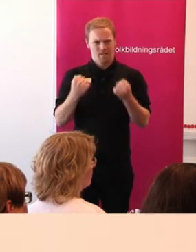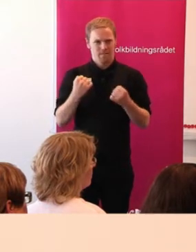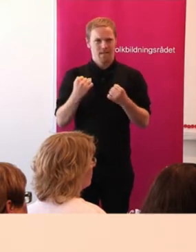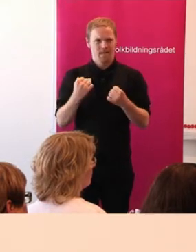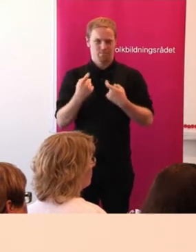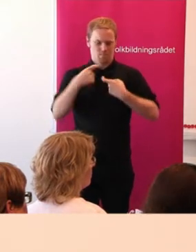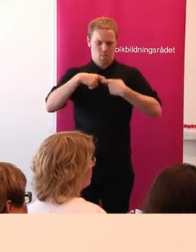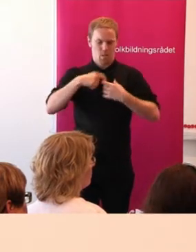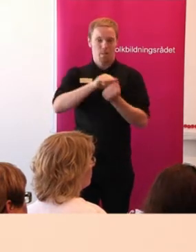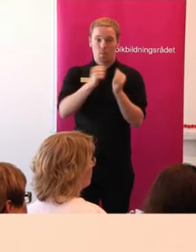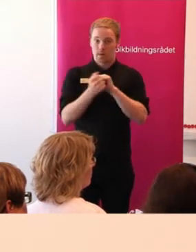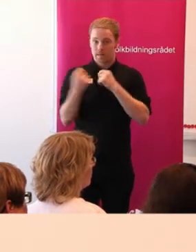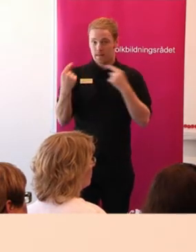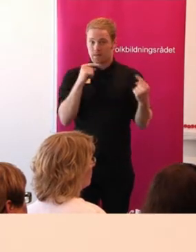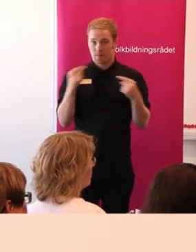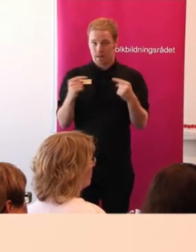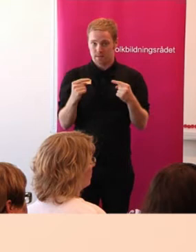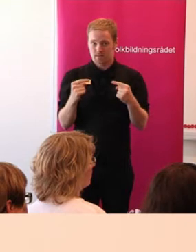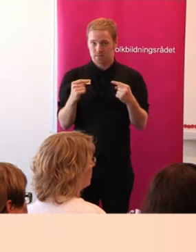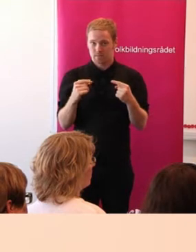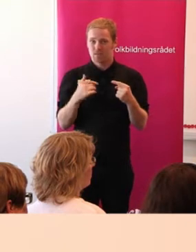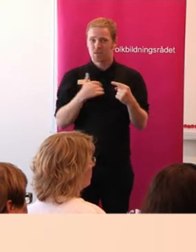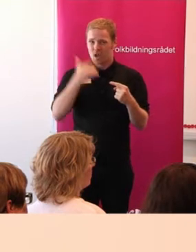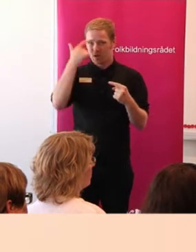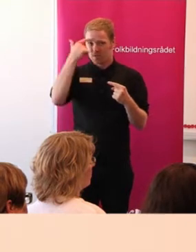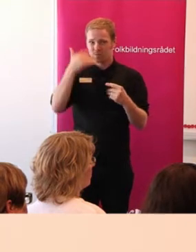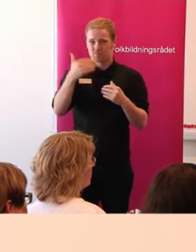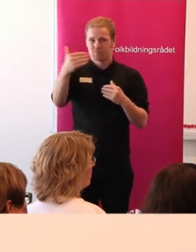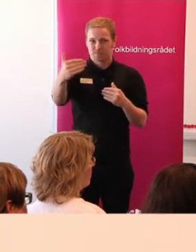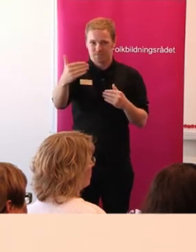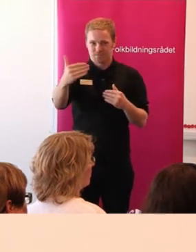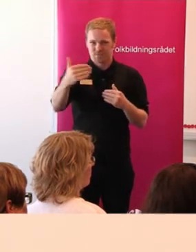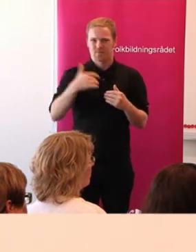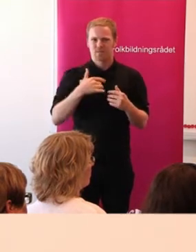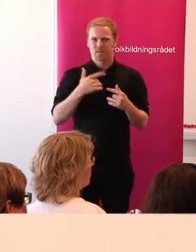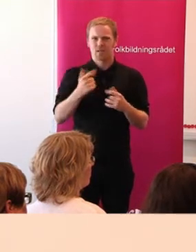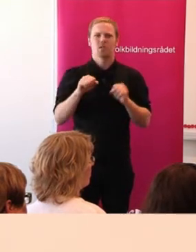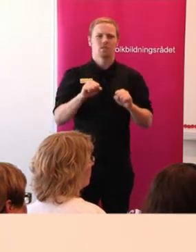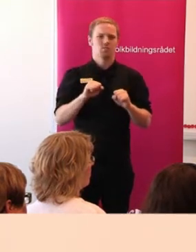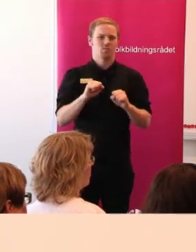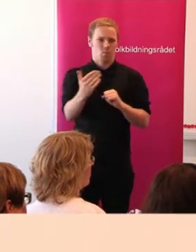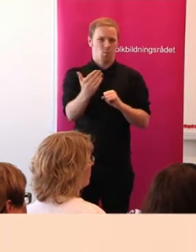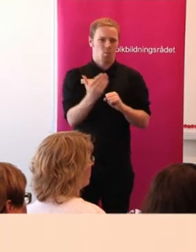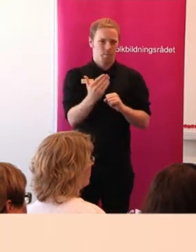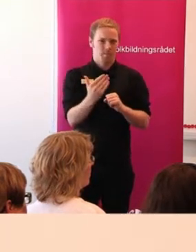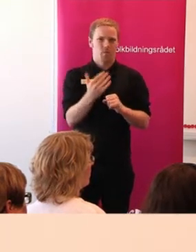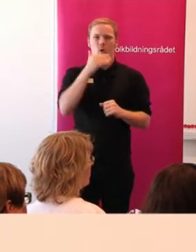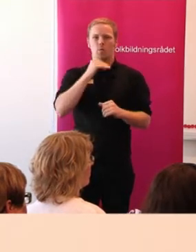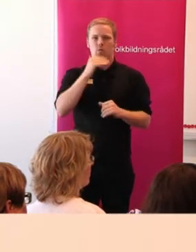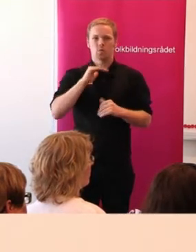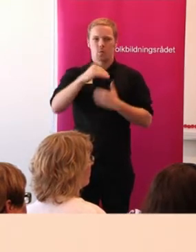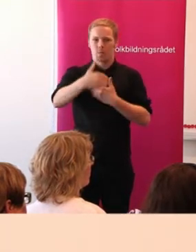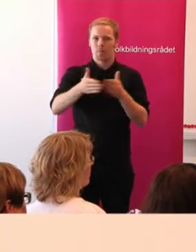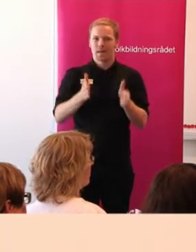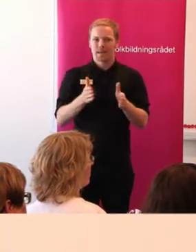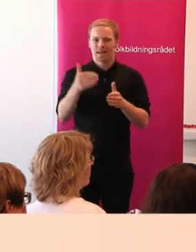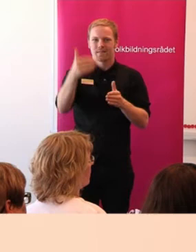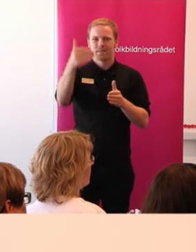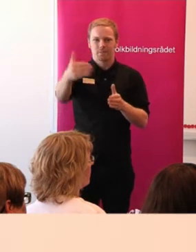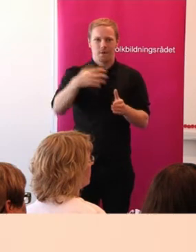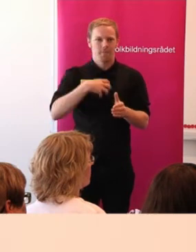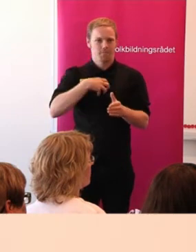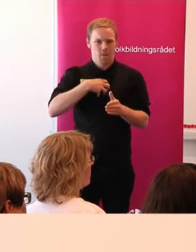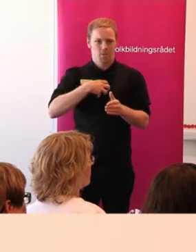politiska debatten att den kommer, jag tror att den kommer att lyftas, för det kommer att komma ett ungdomspaket mycket snart här i höstproppen, så att då kanske det är också så att vi